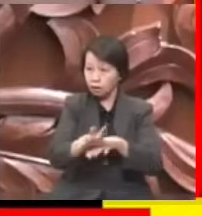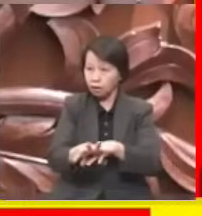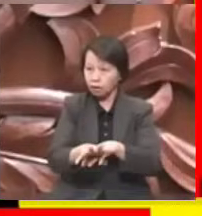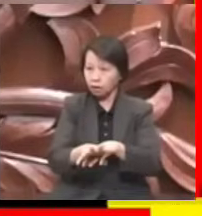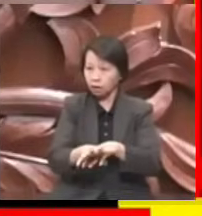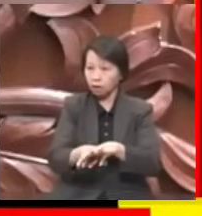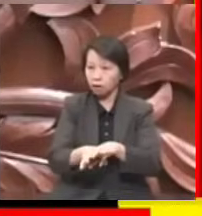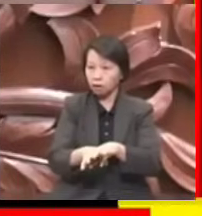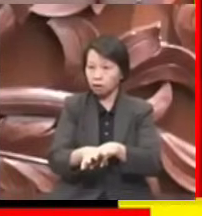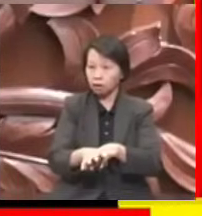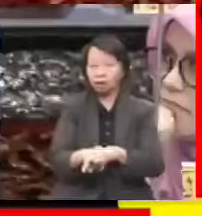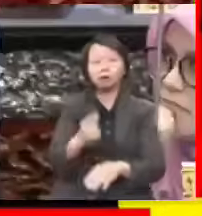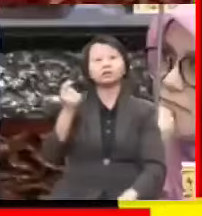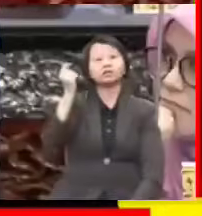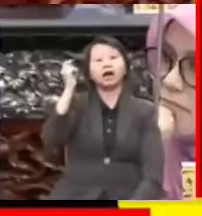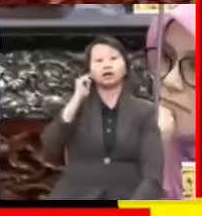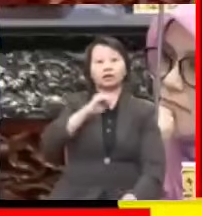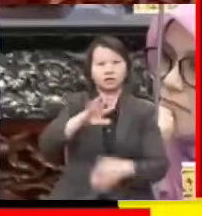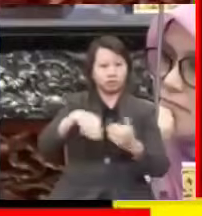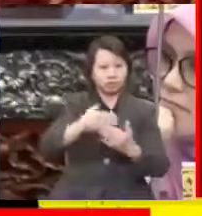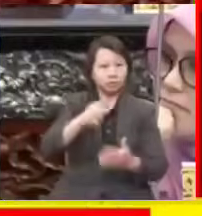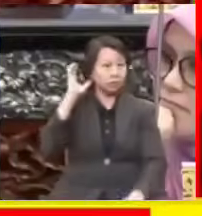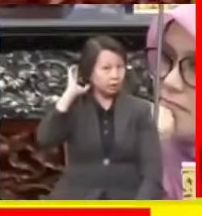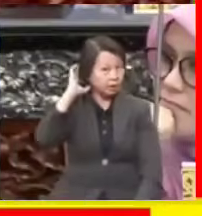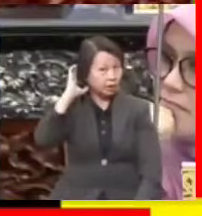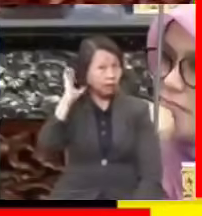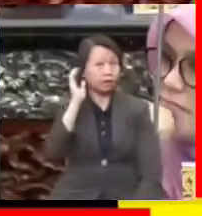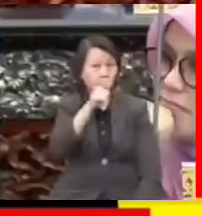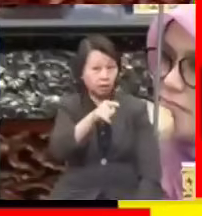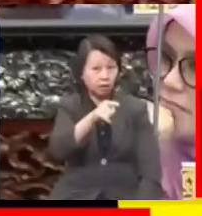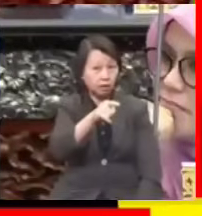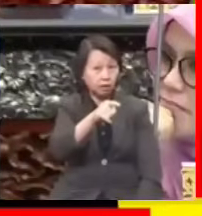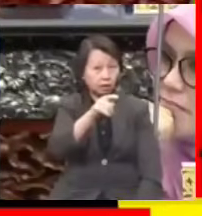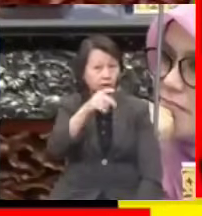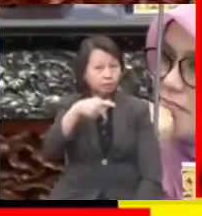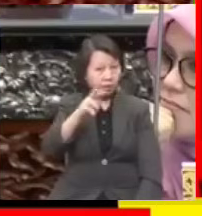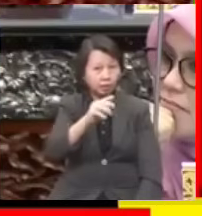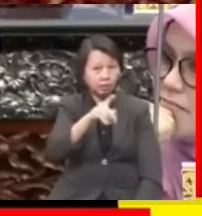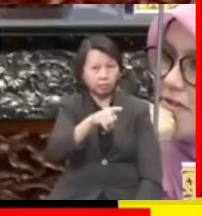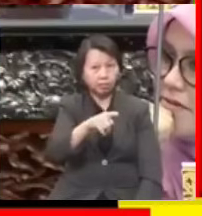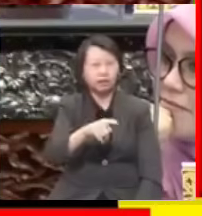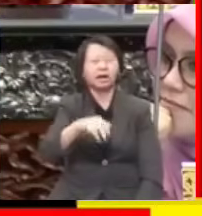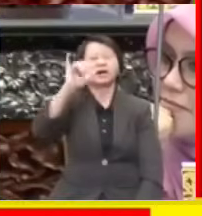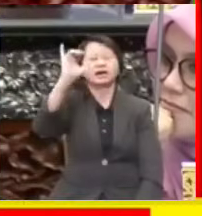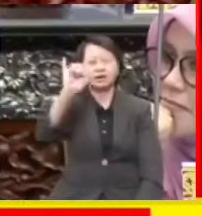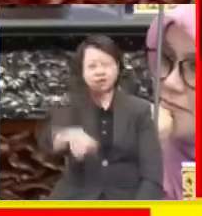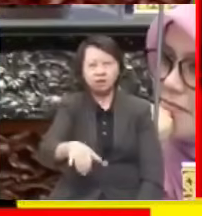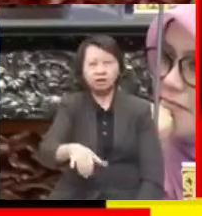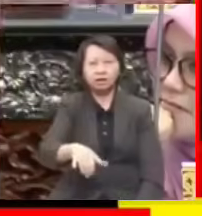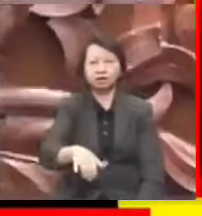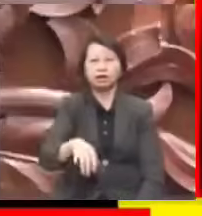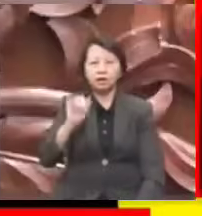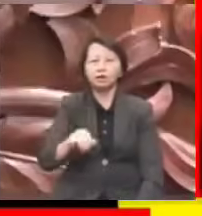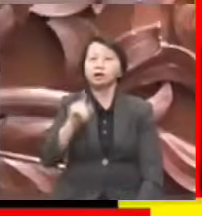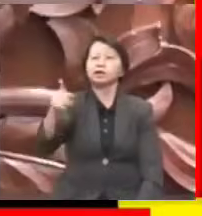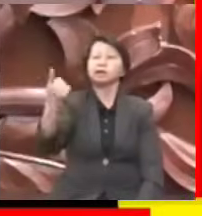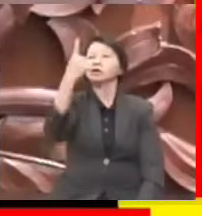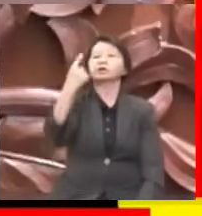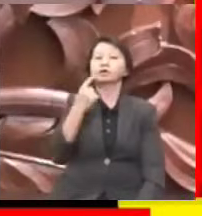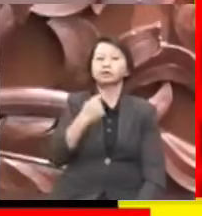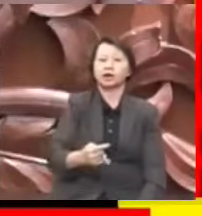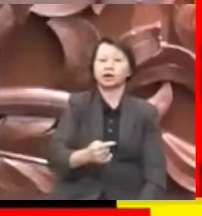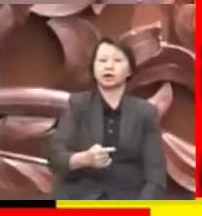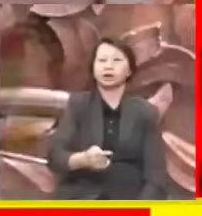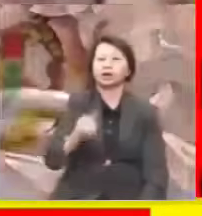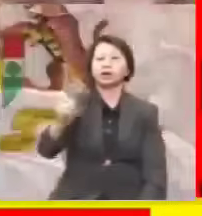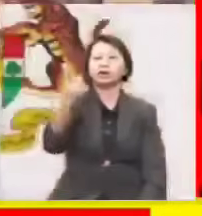Keputusan apa? Tadi semua mendengar Yang Amat Berhormat Perdana Menteri menyebut. Adakah itu mempengaruhi keputusan kita di sini? Ya, Berhormat, dia yang tanya soalan. Dalam rangka